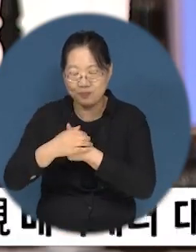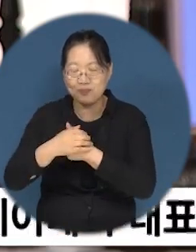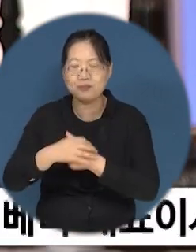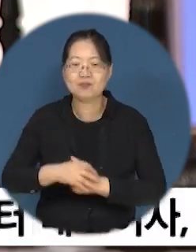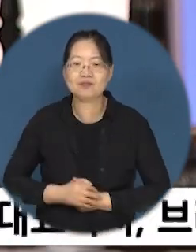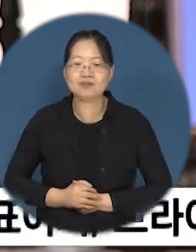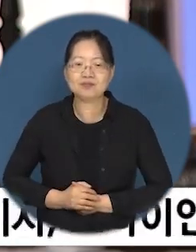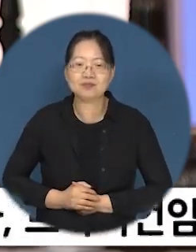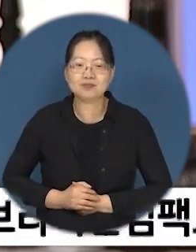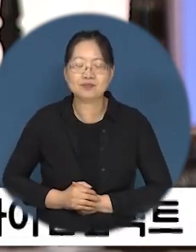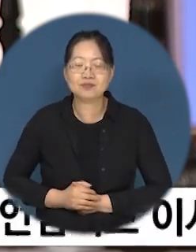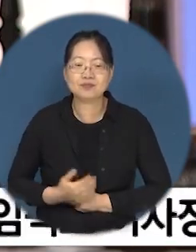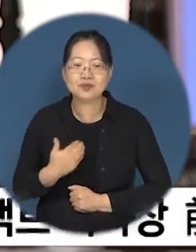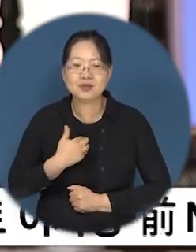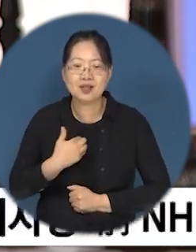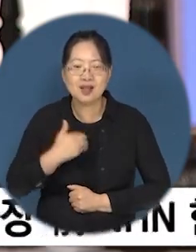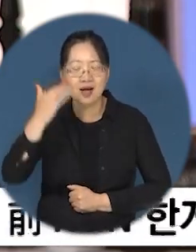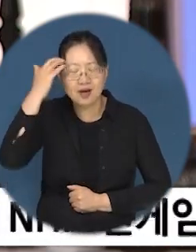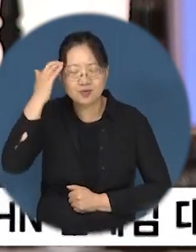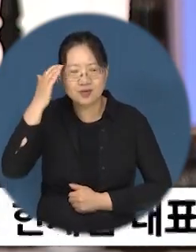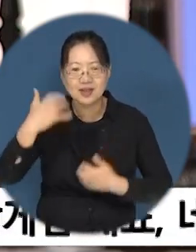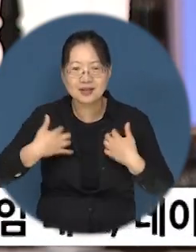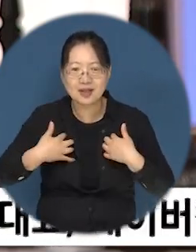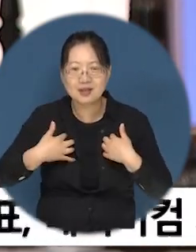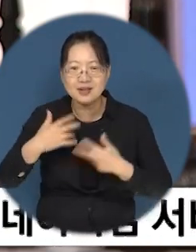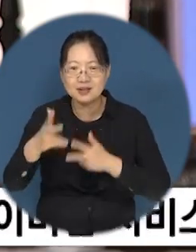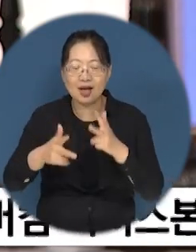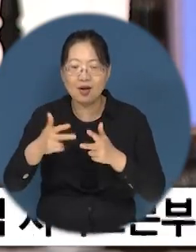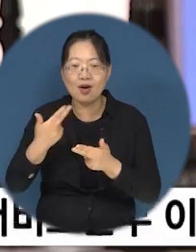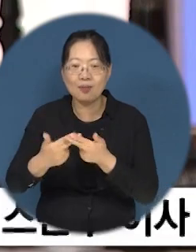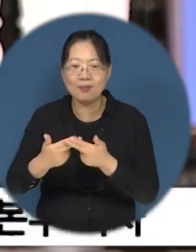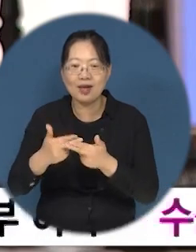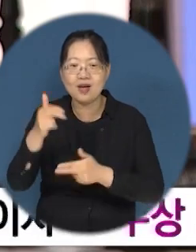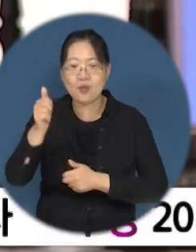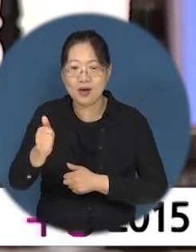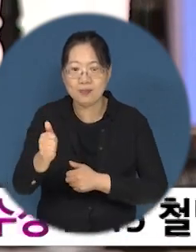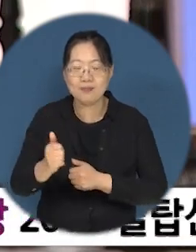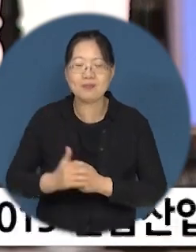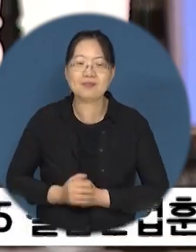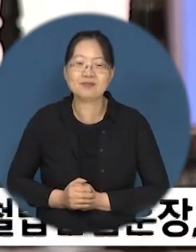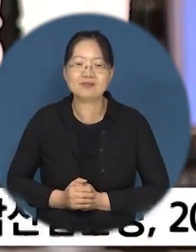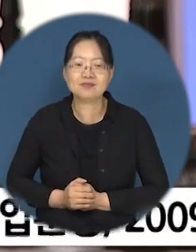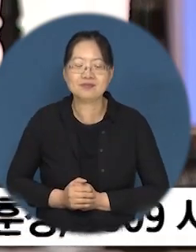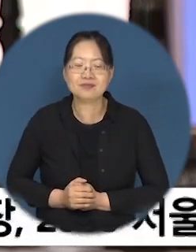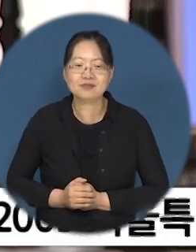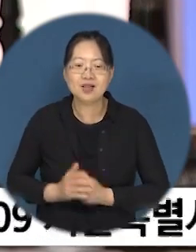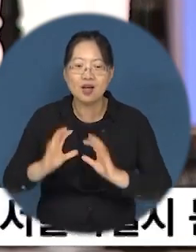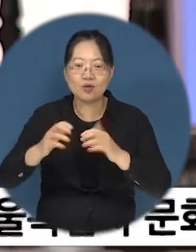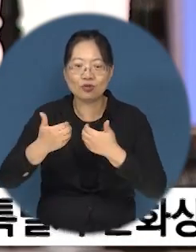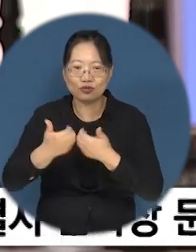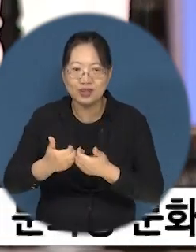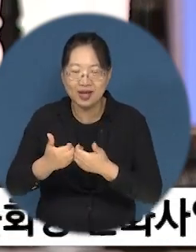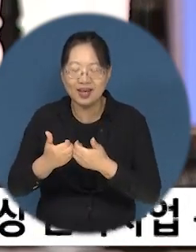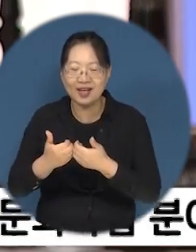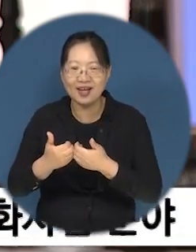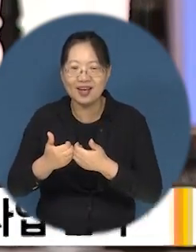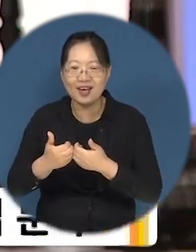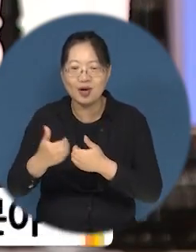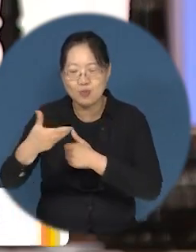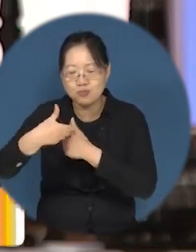예. 그리고 이제 그때 제가 한국 게임 산업 협회 회장을 했었어요. 예. 예. 근데 그때 이제 국회에 가서